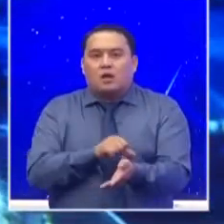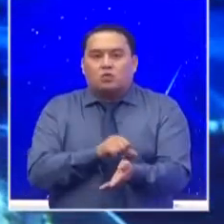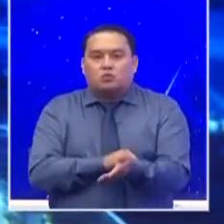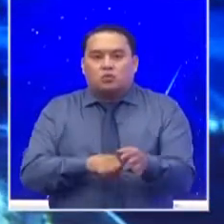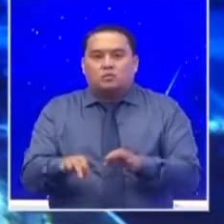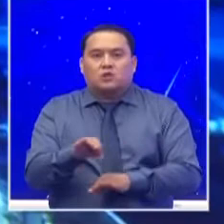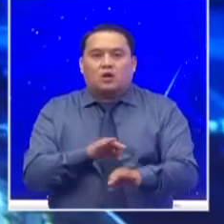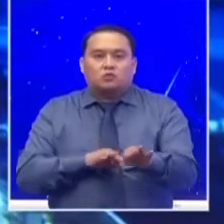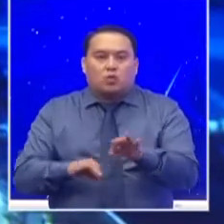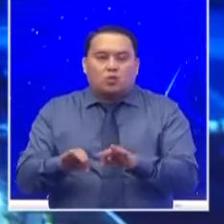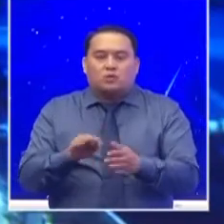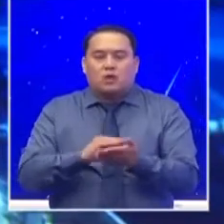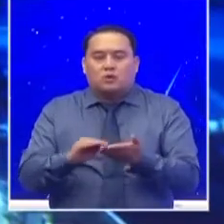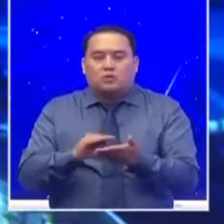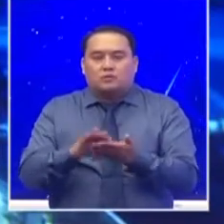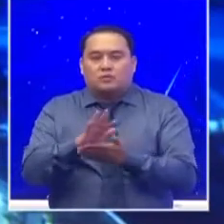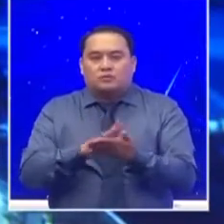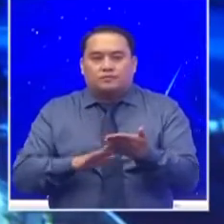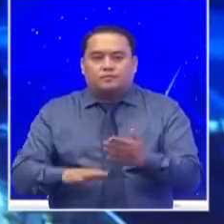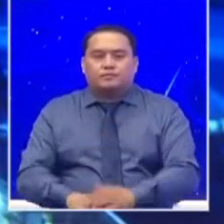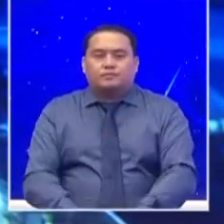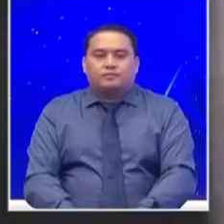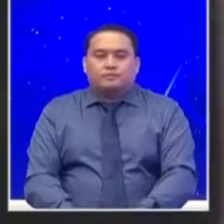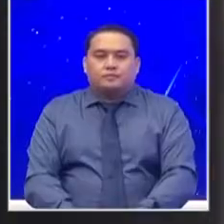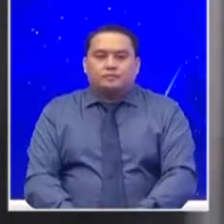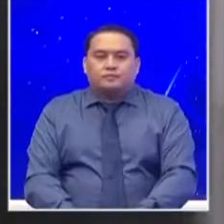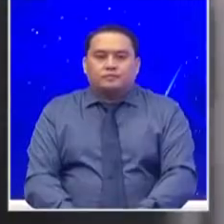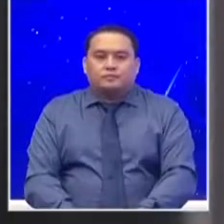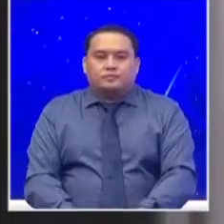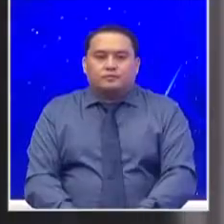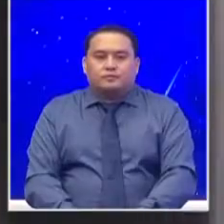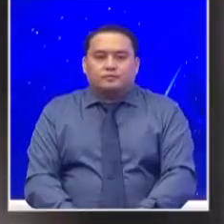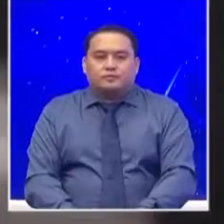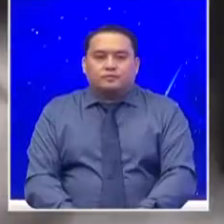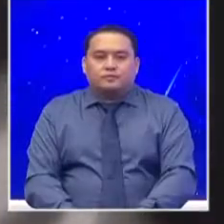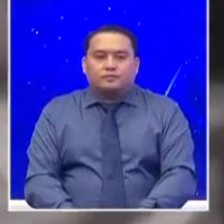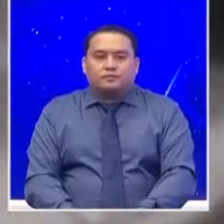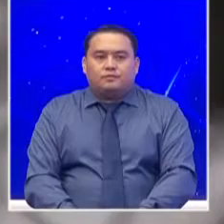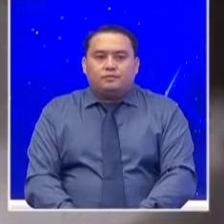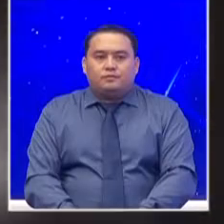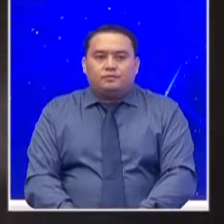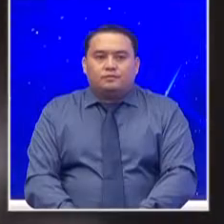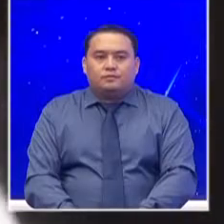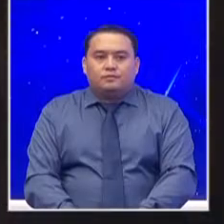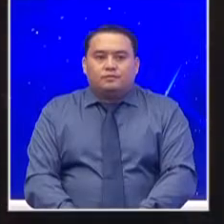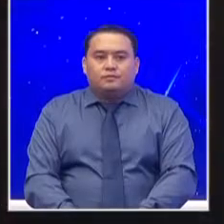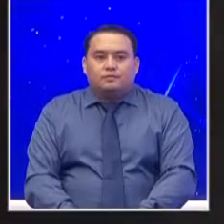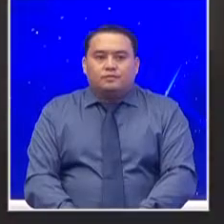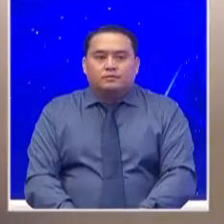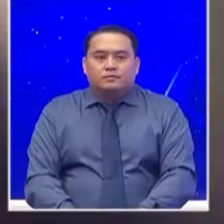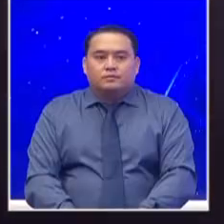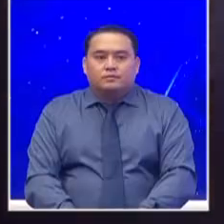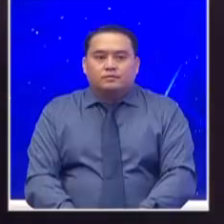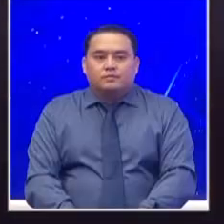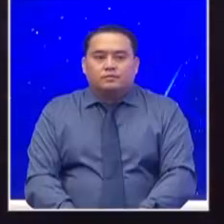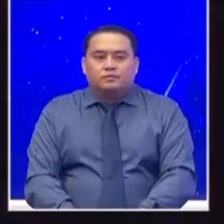схемы наркоторговцы, узнаем из сюжета. Молодой человек, документы ваши можно? Сейчас.